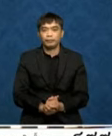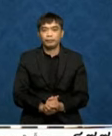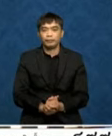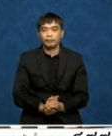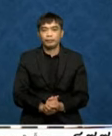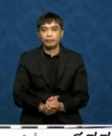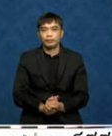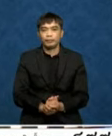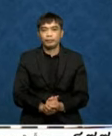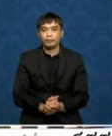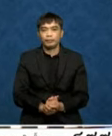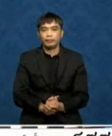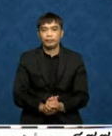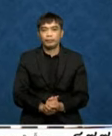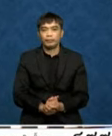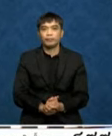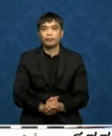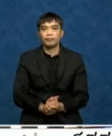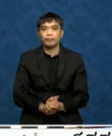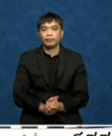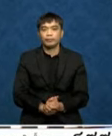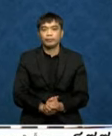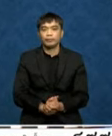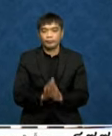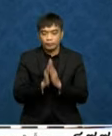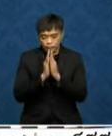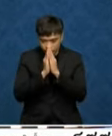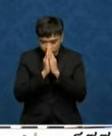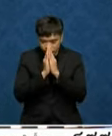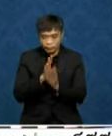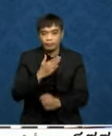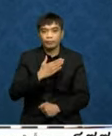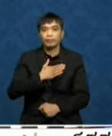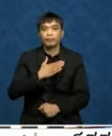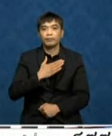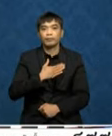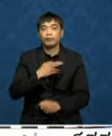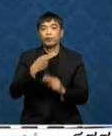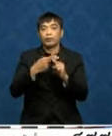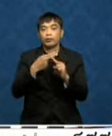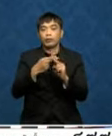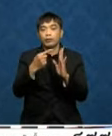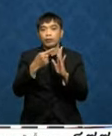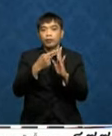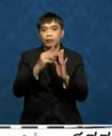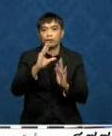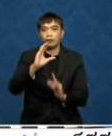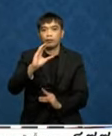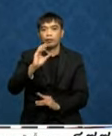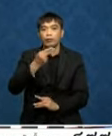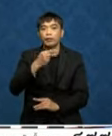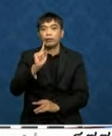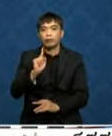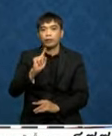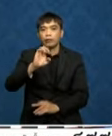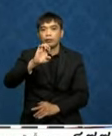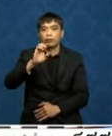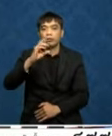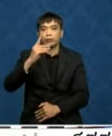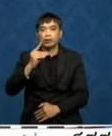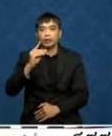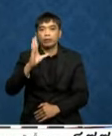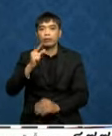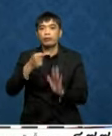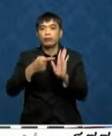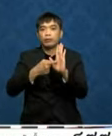ประธานที่เคารพกระผมเชิดชัยตันติศิรินทร์สสบัญชีรายชื่อพรรคเพื่อไทยนะครับวัน